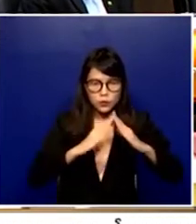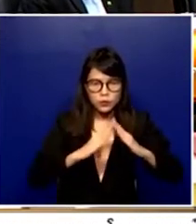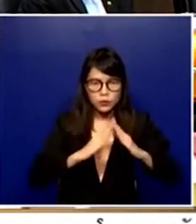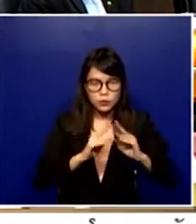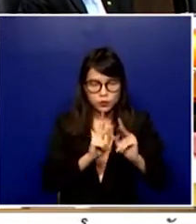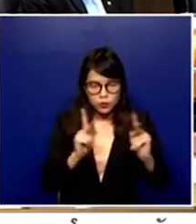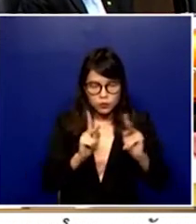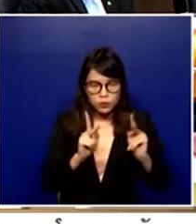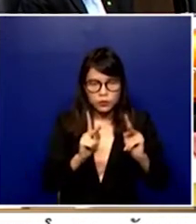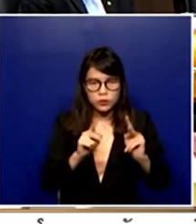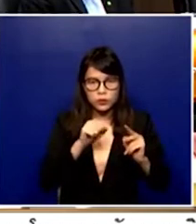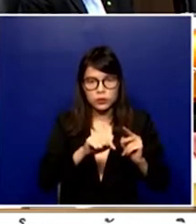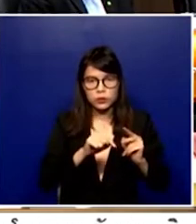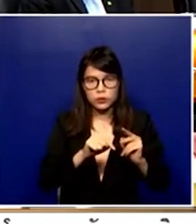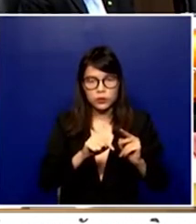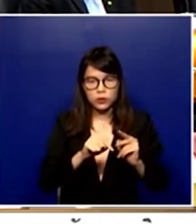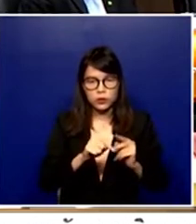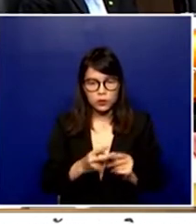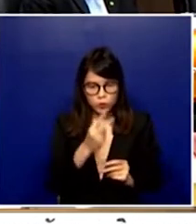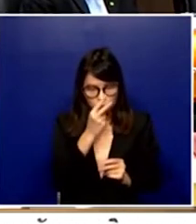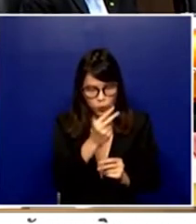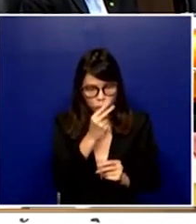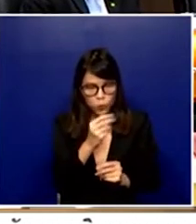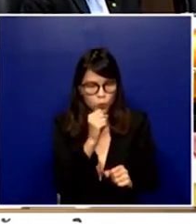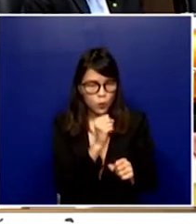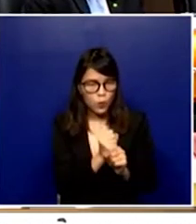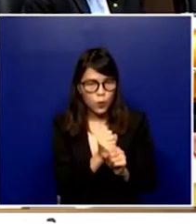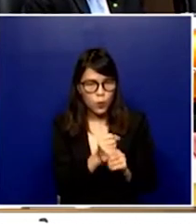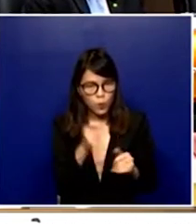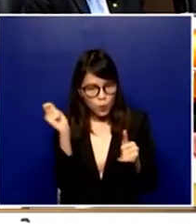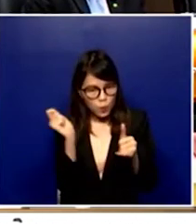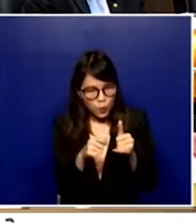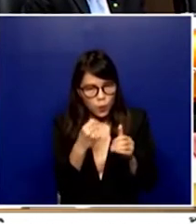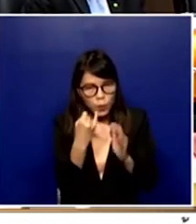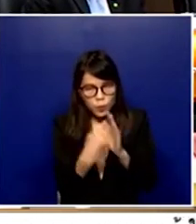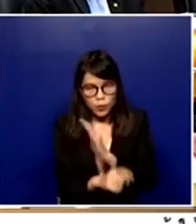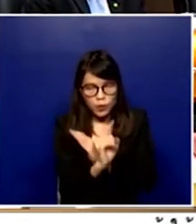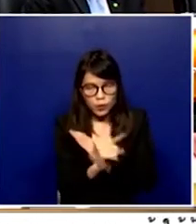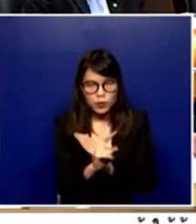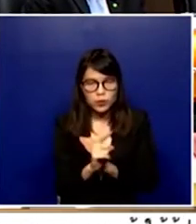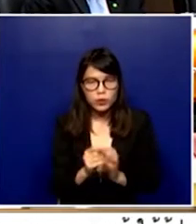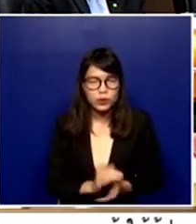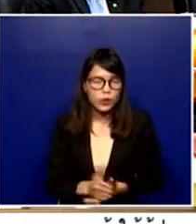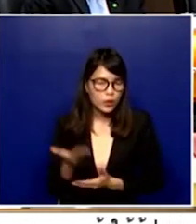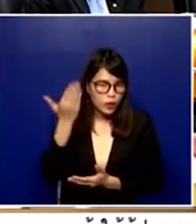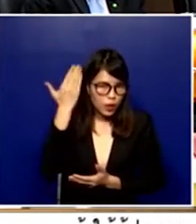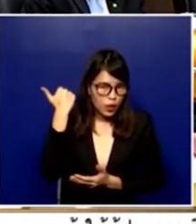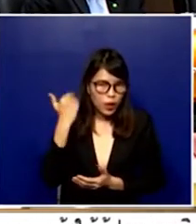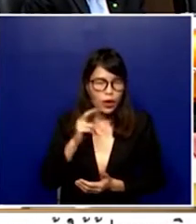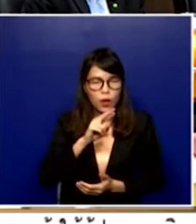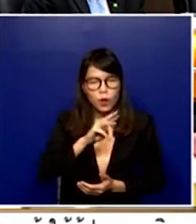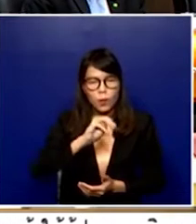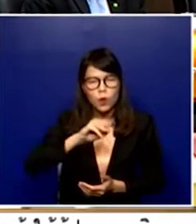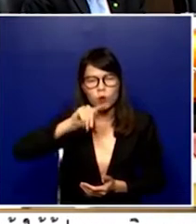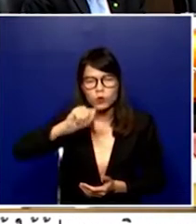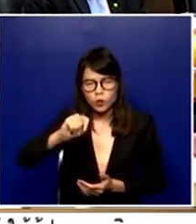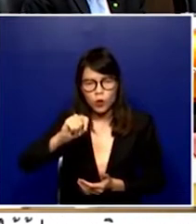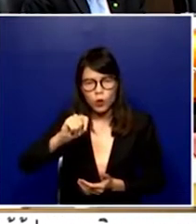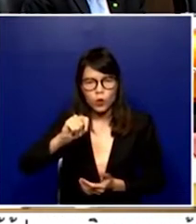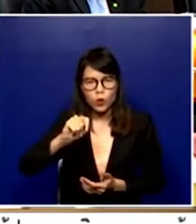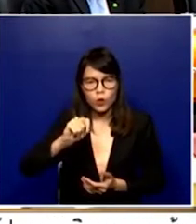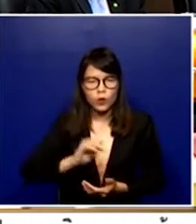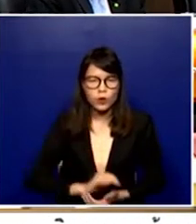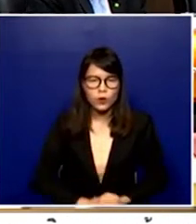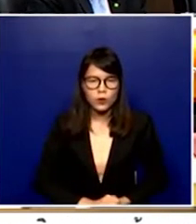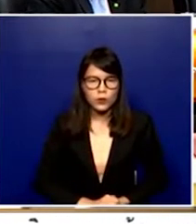ะกรมการป.ป.ช. ได้มีการชี้มูความผิดอดีตรัฐมัตรีมหัไยท่านหนึ่งพร้มกับเลขา 1 คน